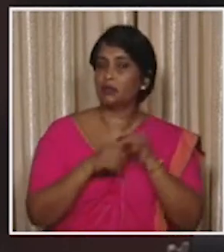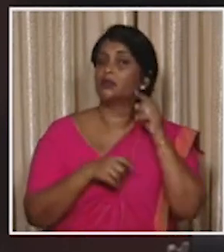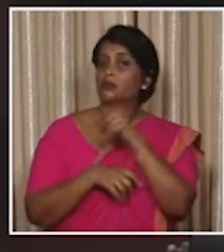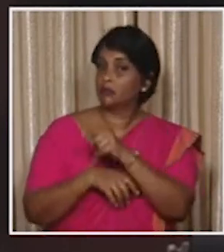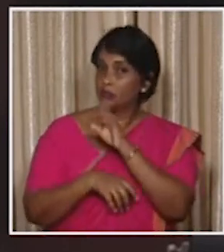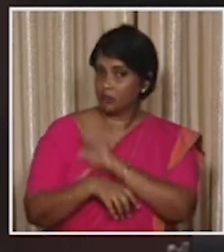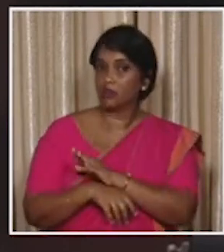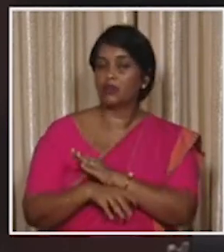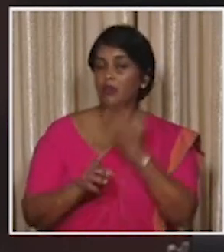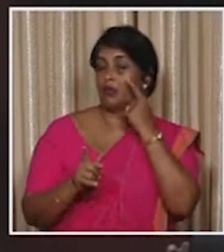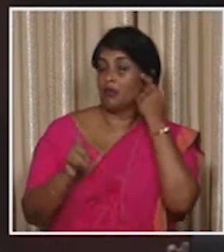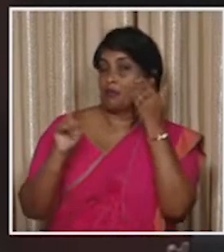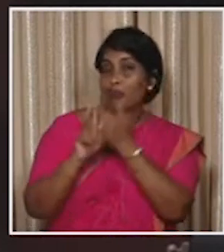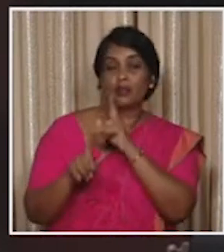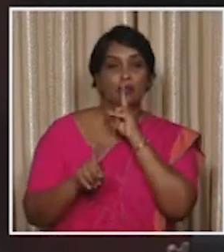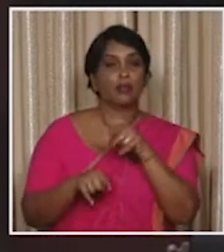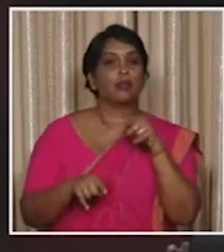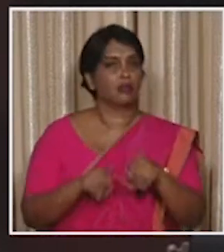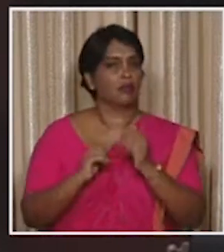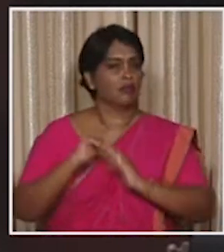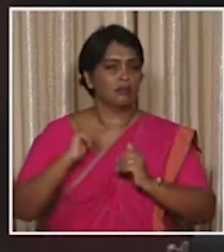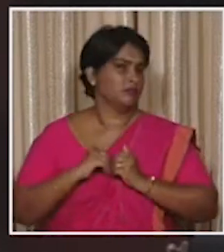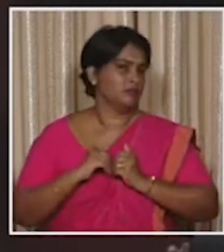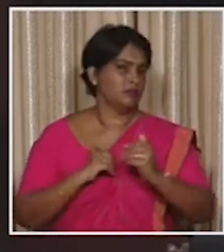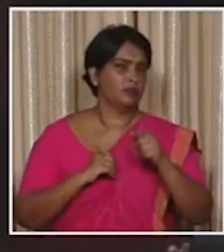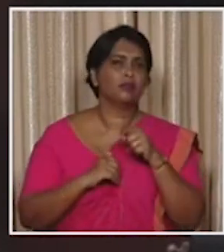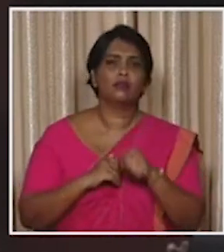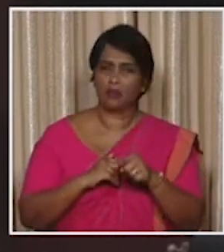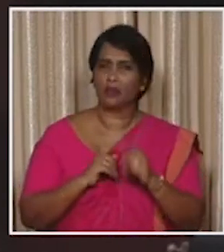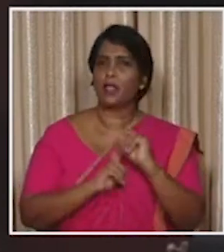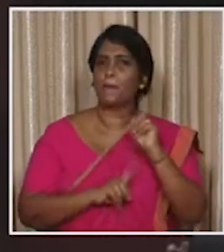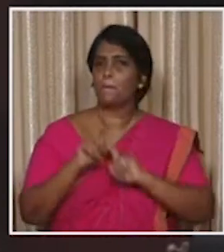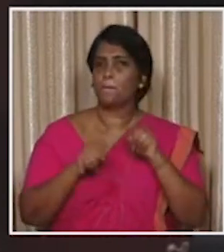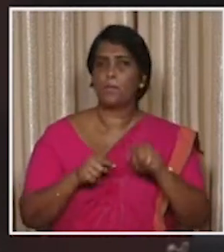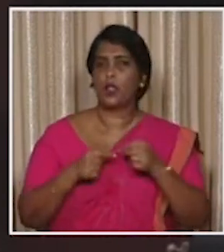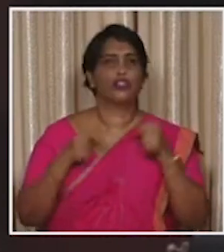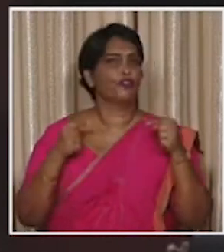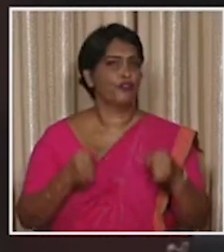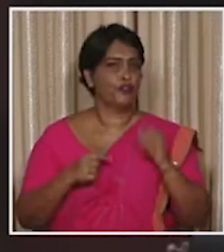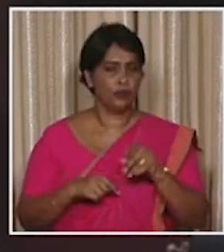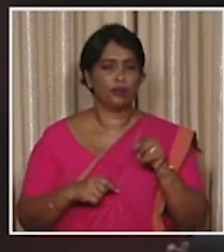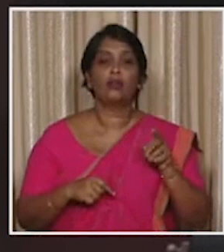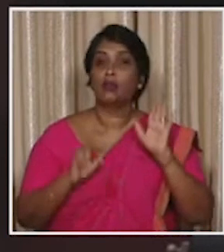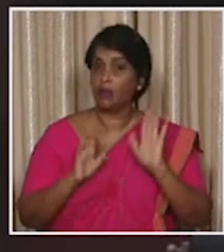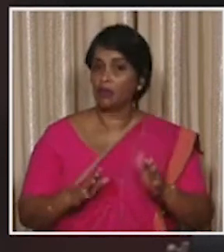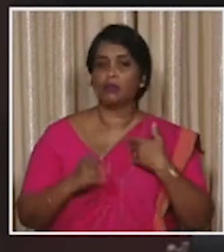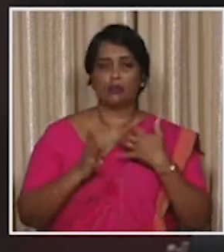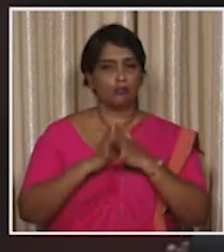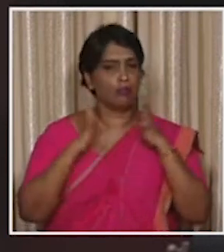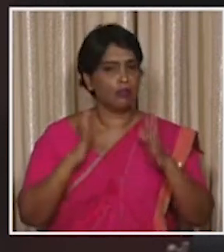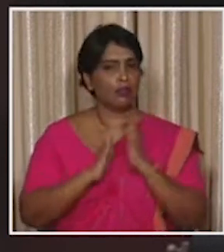ඔවුන්ට හේතු ගන්නන්න උත්සාහ කරනවා මේ යන වැඩපිළිවෙලට මේ පාර්ලිමේන්තුවේ විරෝධයක් තියෙනවා කියලා. හැබැයි අපි